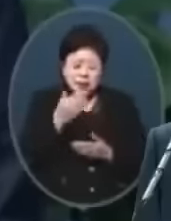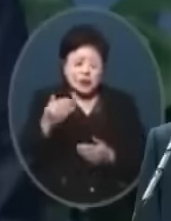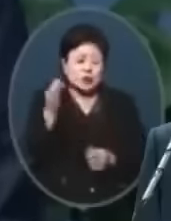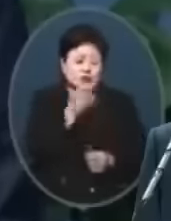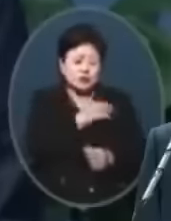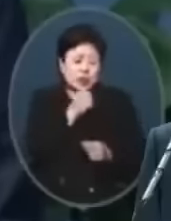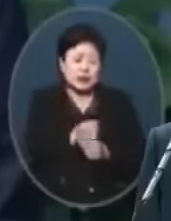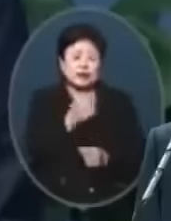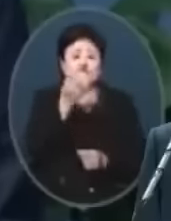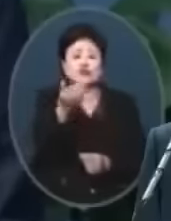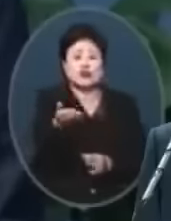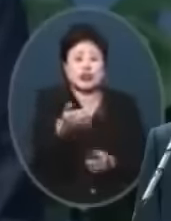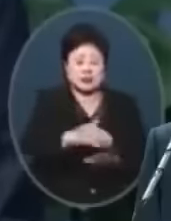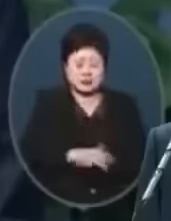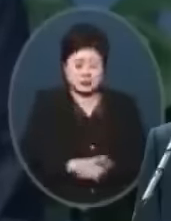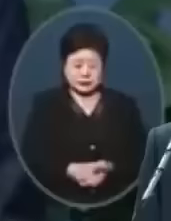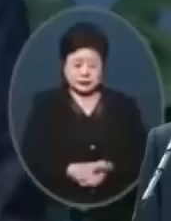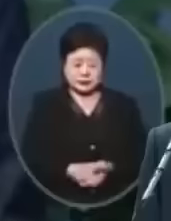하려 하심이라.